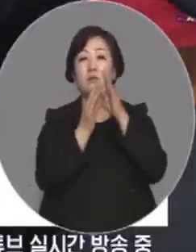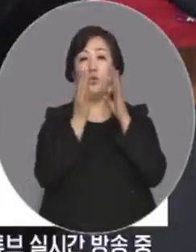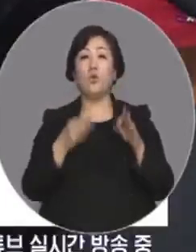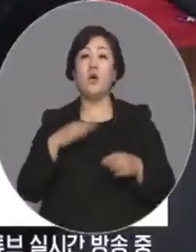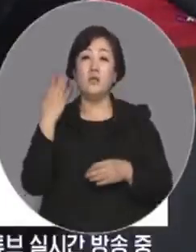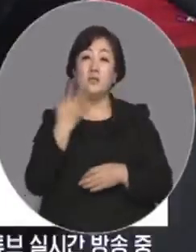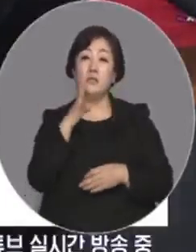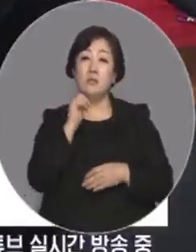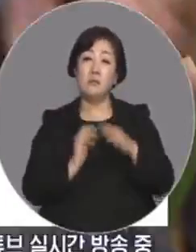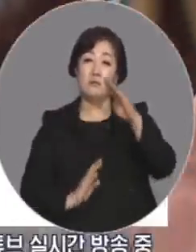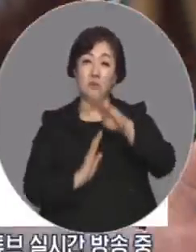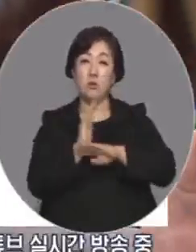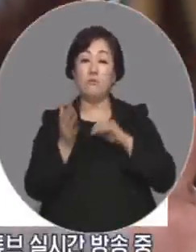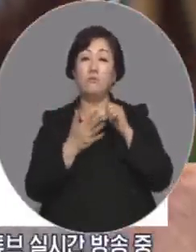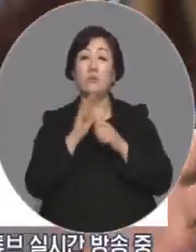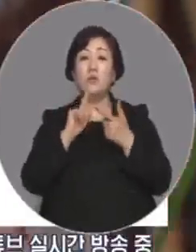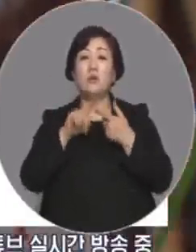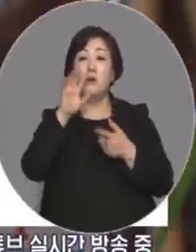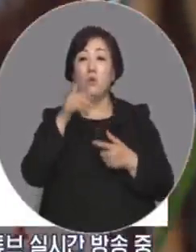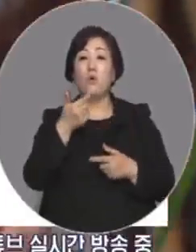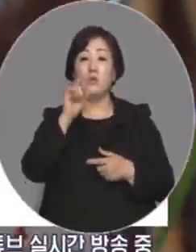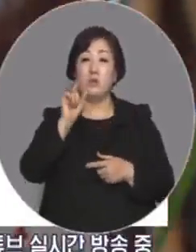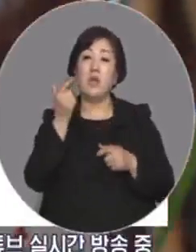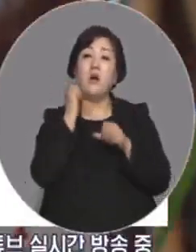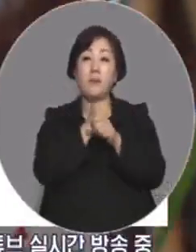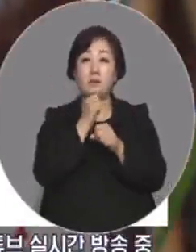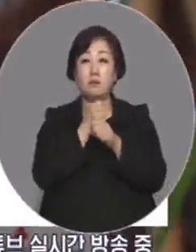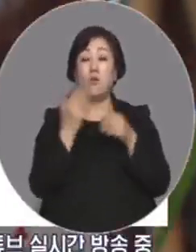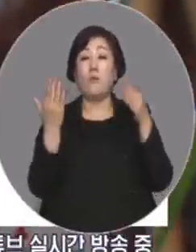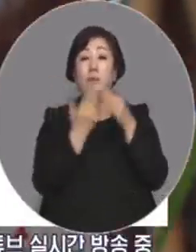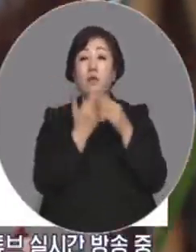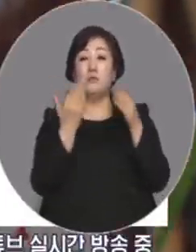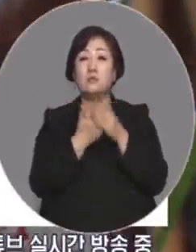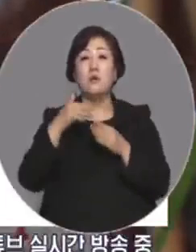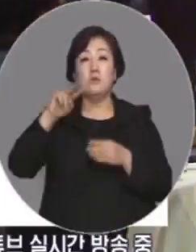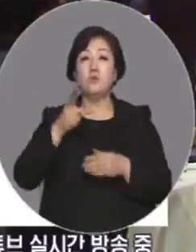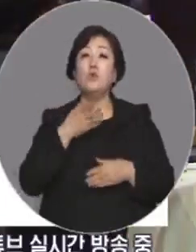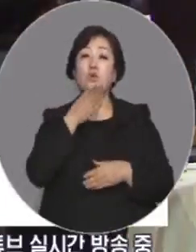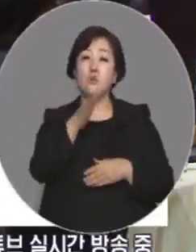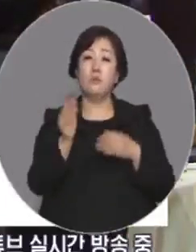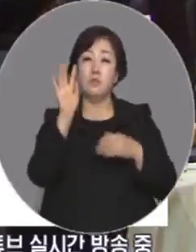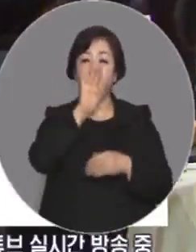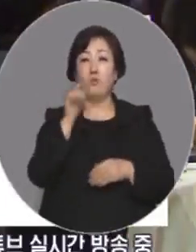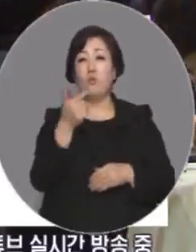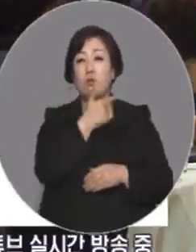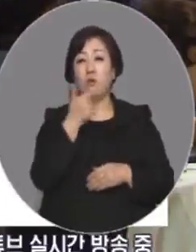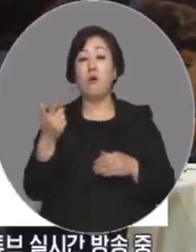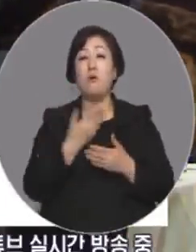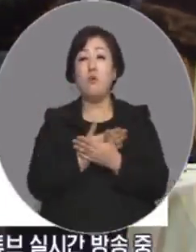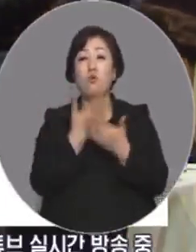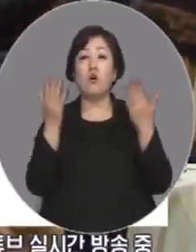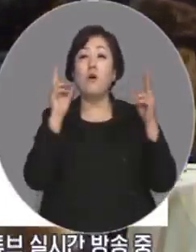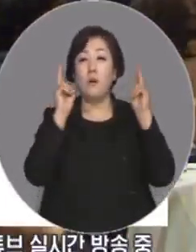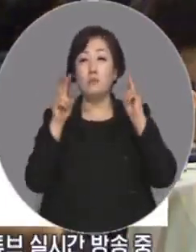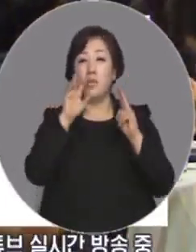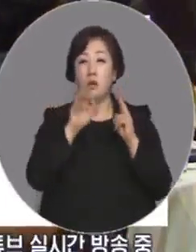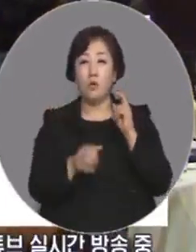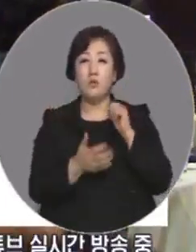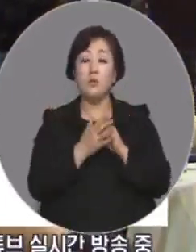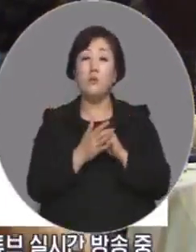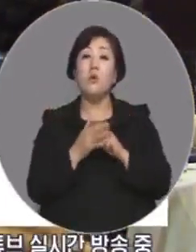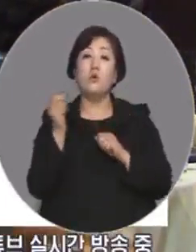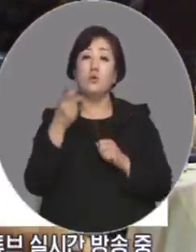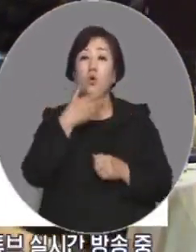원이 넘는 향토기업 덕양을 육성했으며, 덕양은 수소 분야에서 전국 최대 공급업체입니다. 고인은